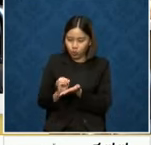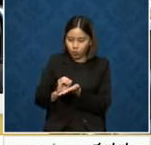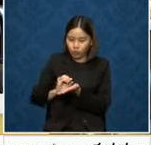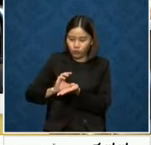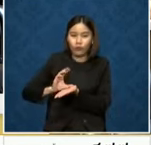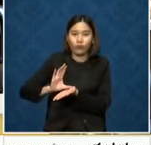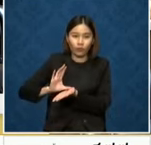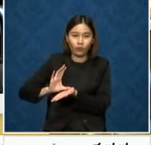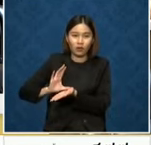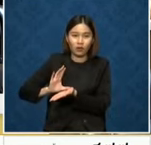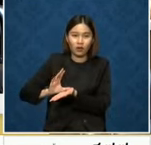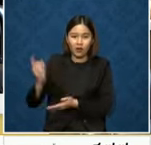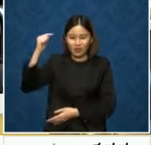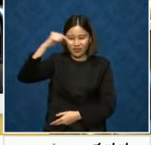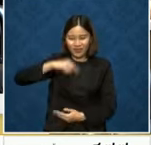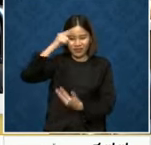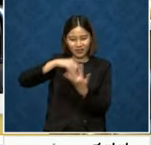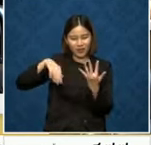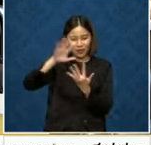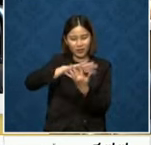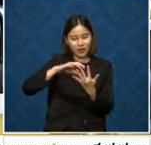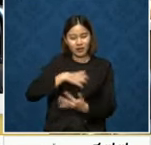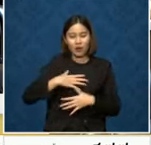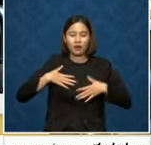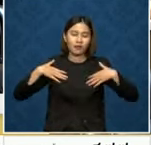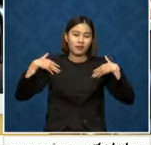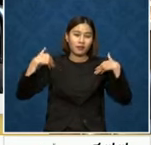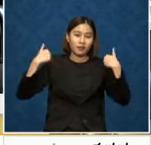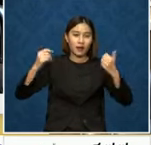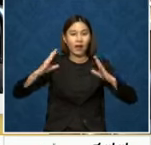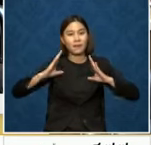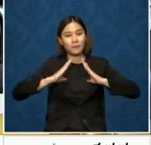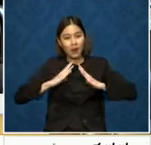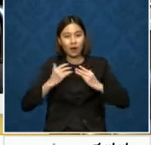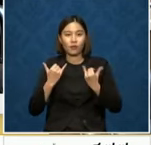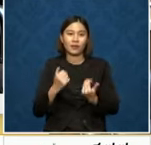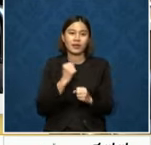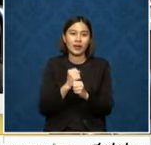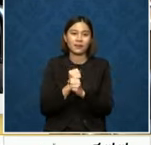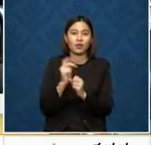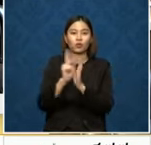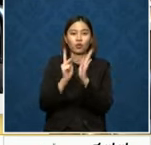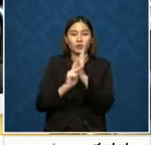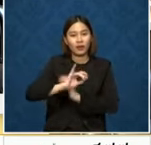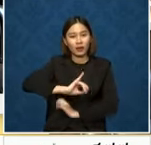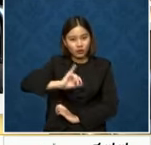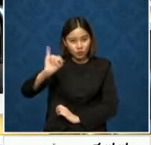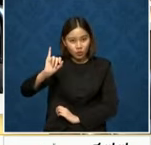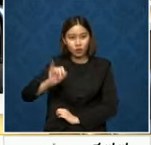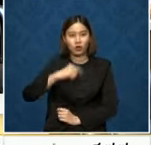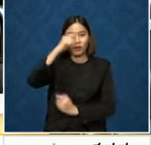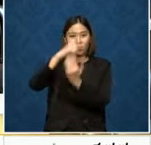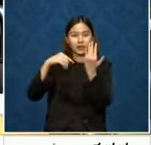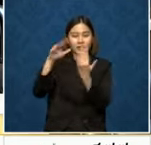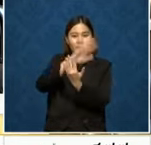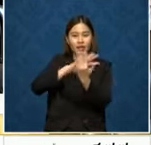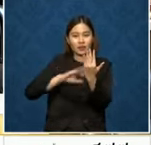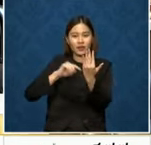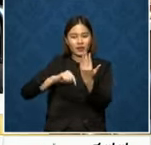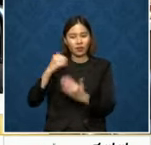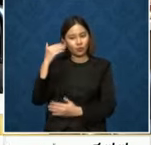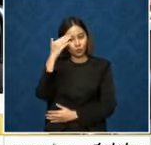านเขามาเมืองไทยเนี่ยเขาอยากมาผ่อนคลายเพราะงั้นวันนี้ทำให้มันถูกต้องซะผมบอกว่าเมืองไทยเราเนี่ยจะน่